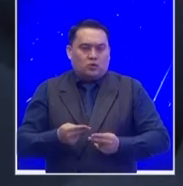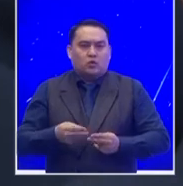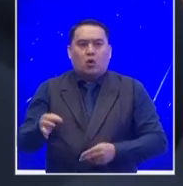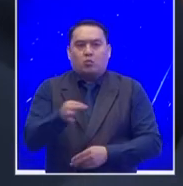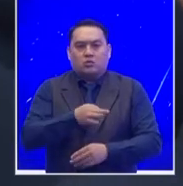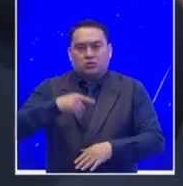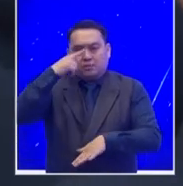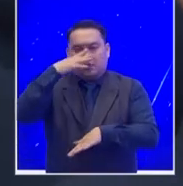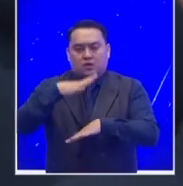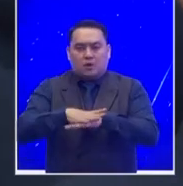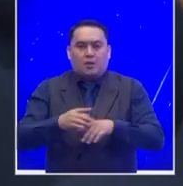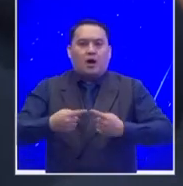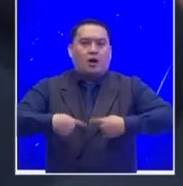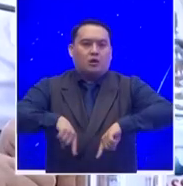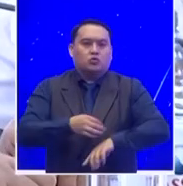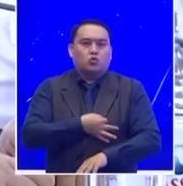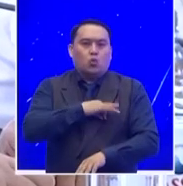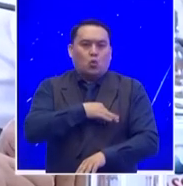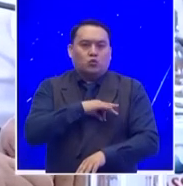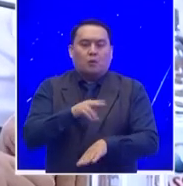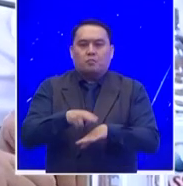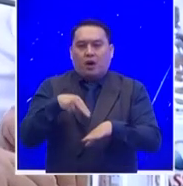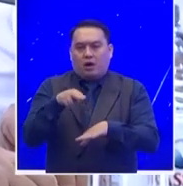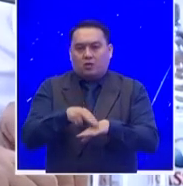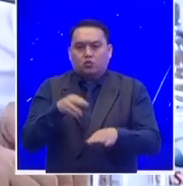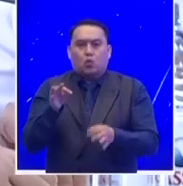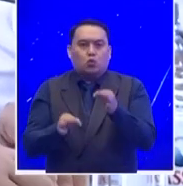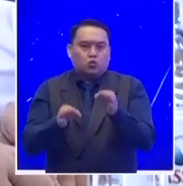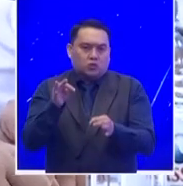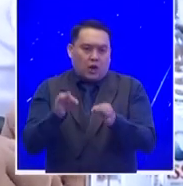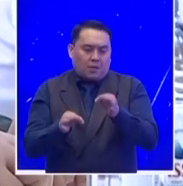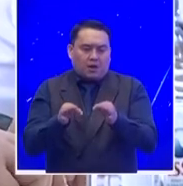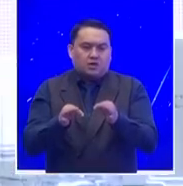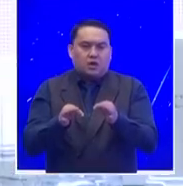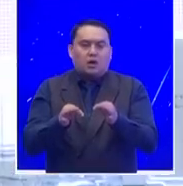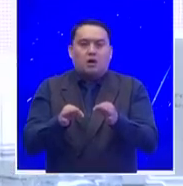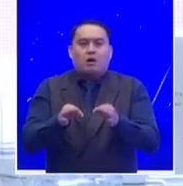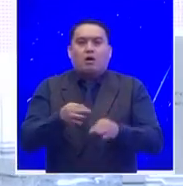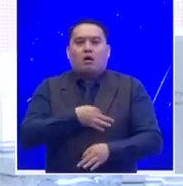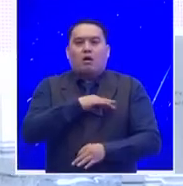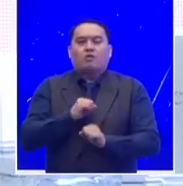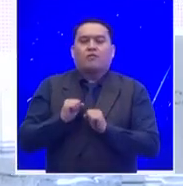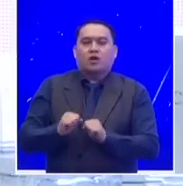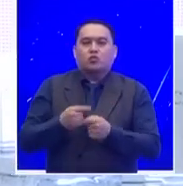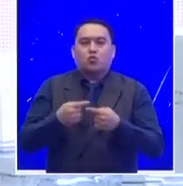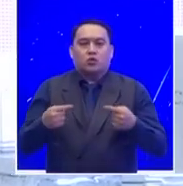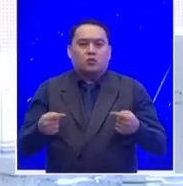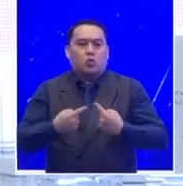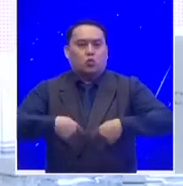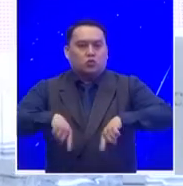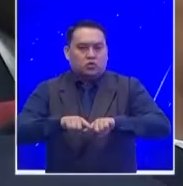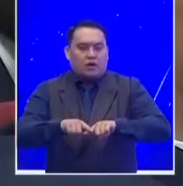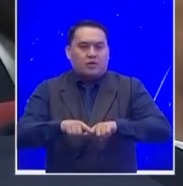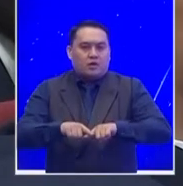областным департаментом юстиции, административной полицией, судебной коллегией по гражданским делам, коллегией адвокатов и другими учреждениями.